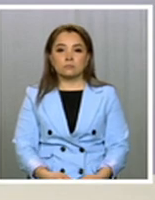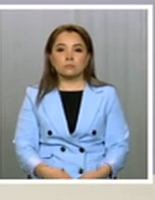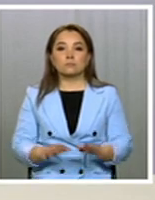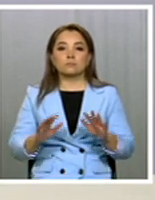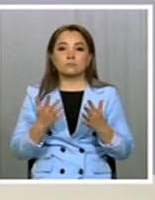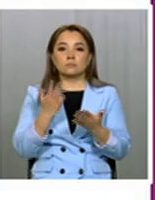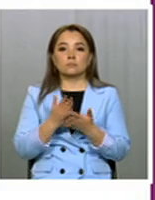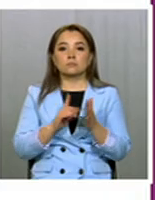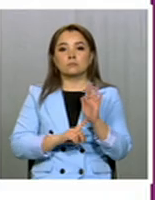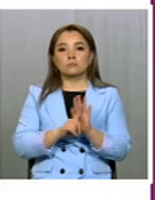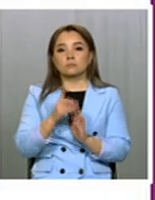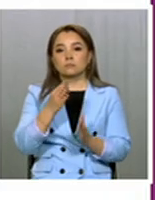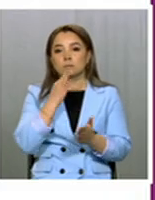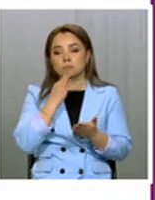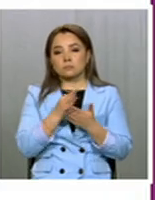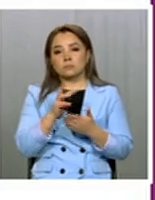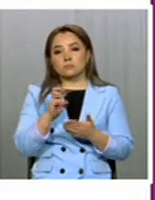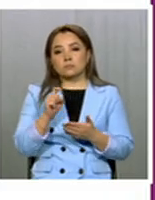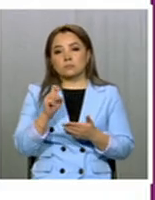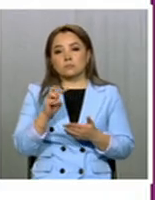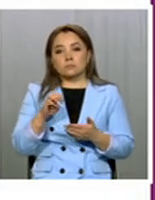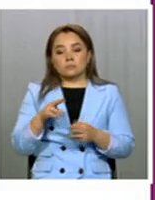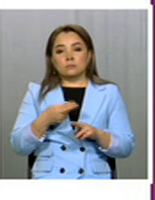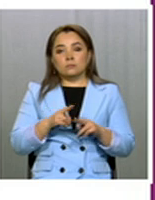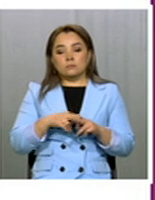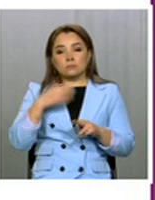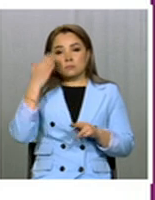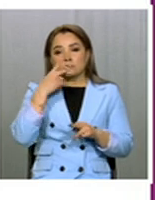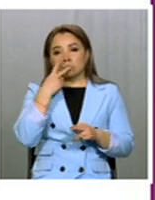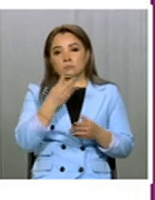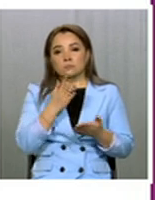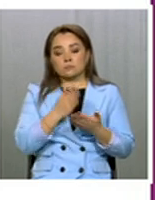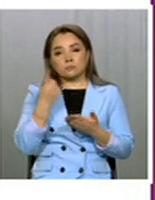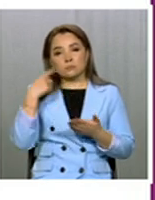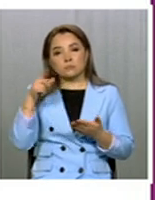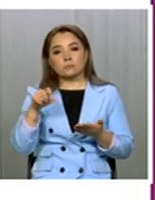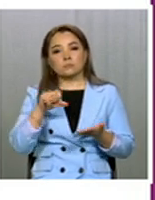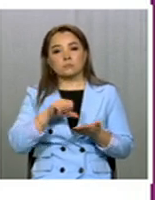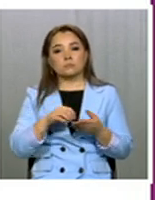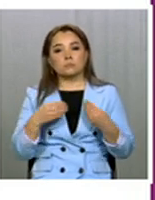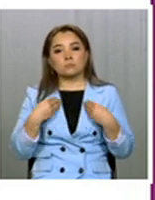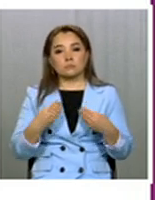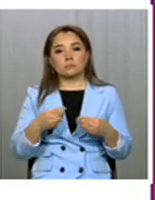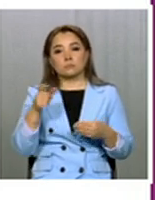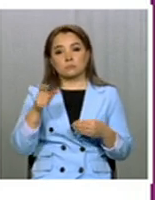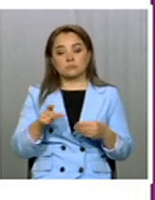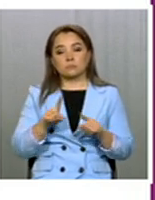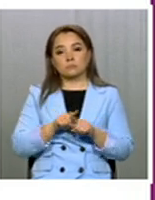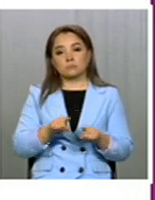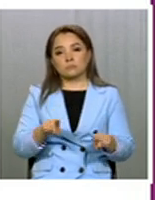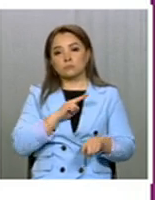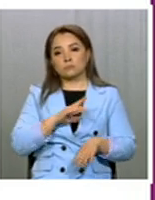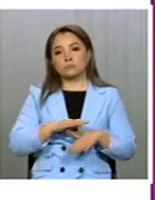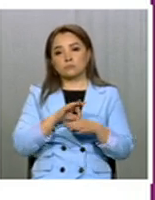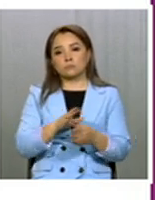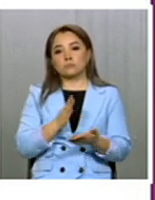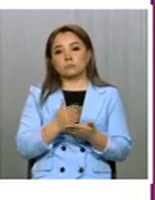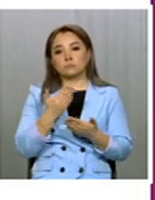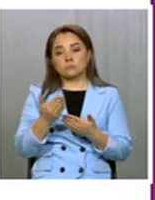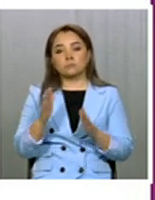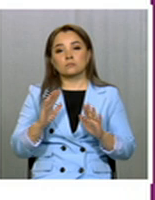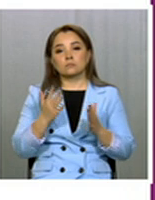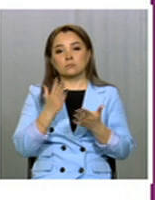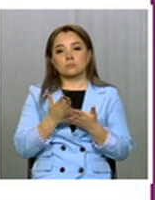Оқиғаның басталуы. Махамбеттің көрген түсін айтып, ақындық пен батырлықты дәріптеуі.